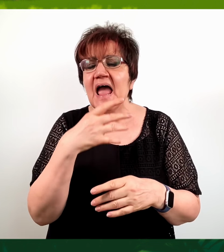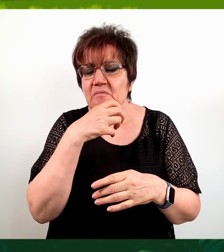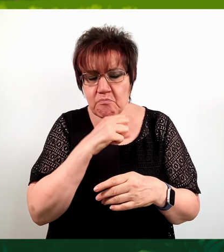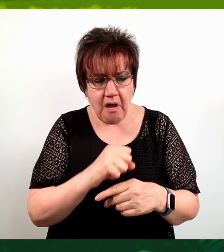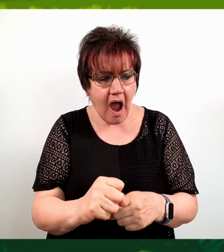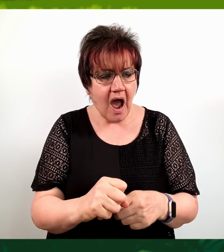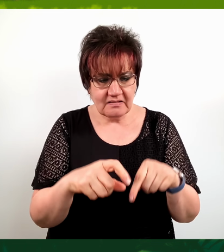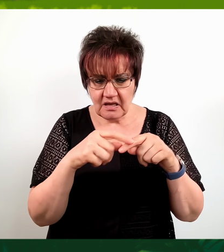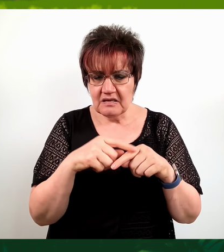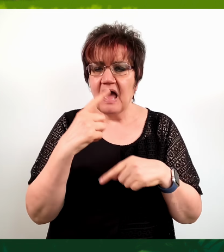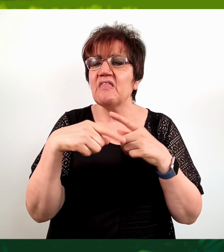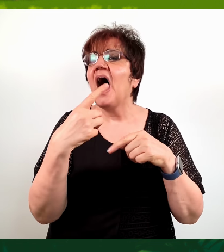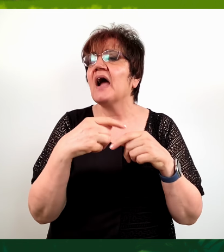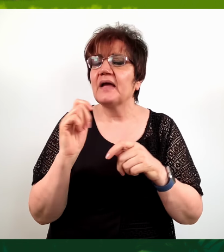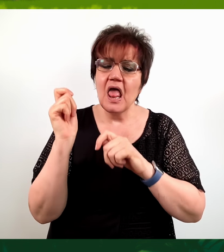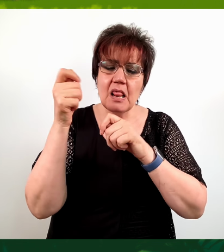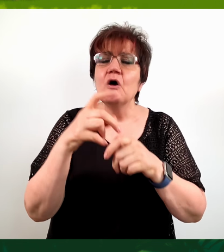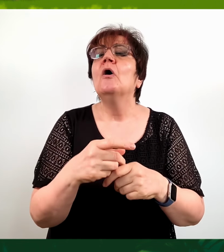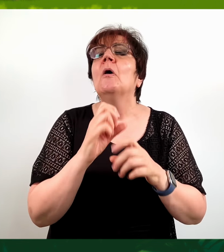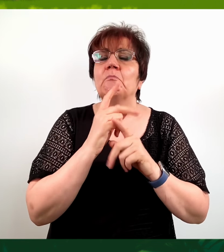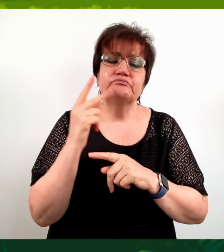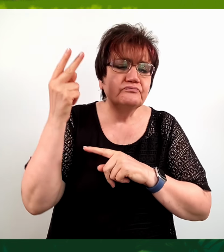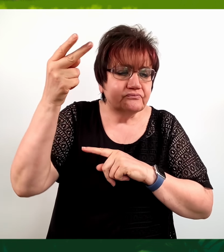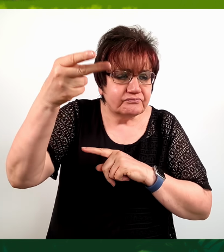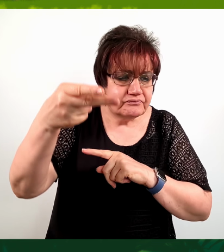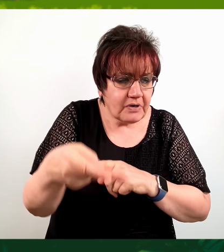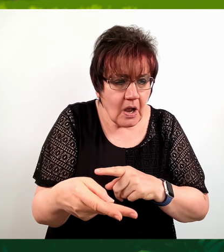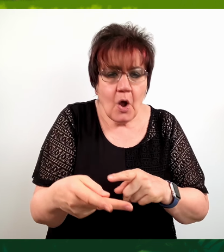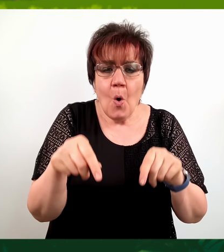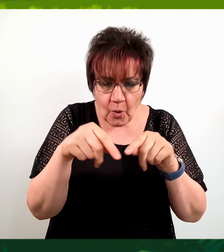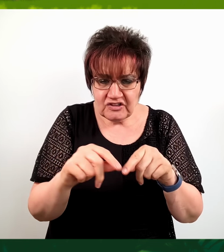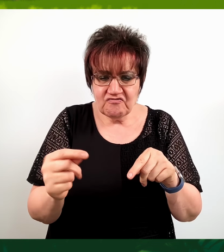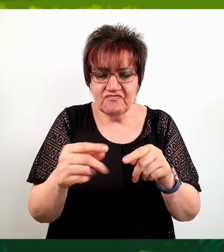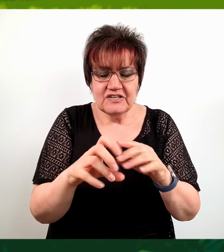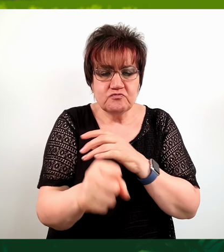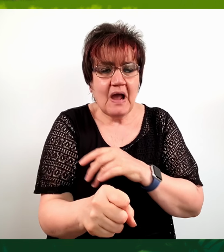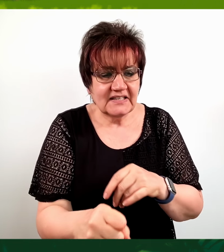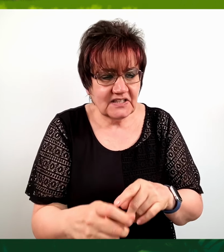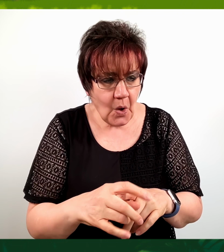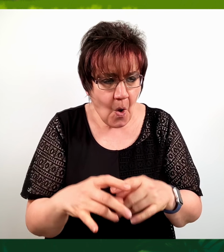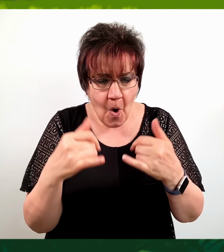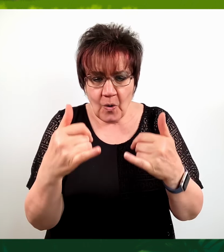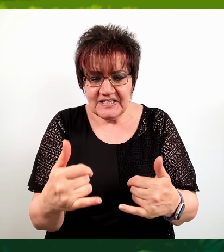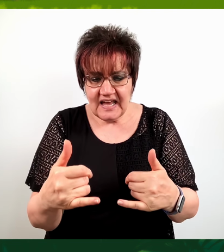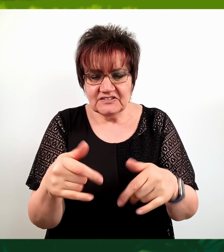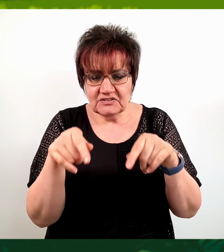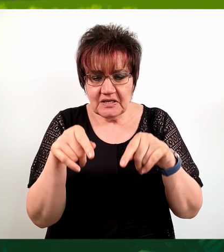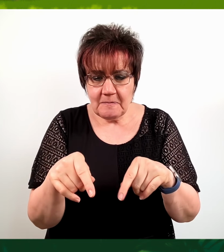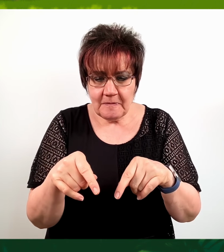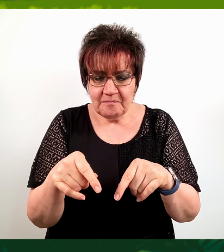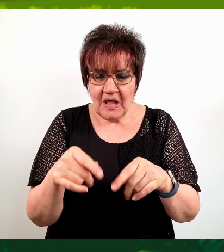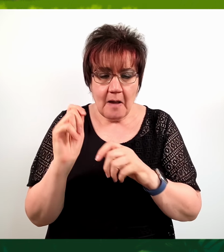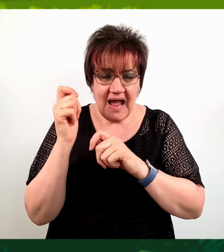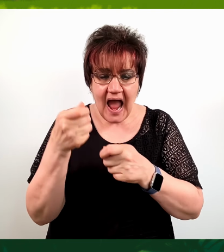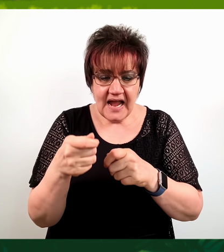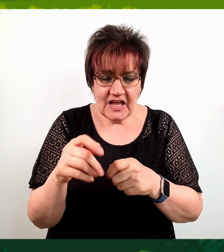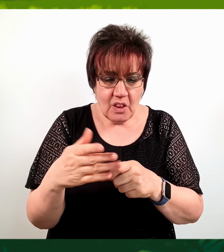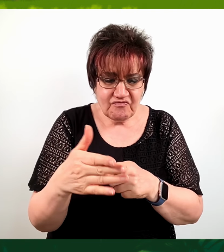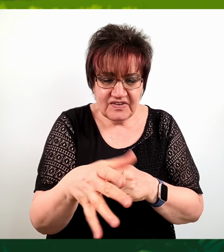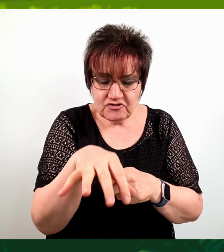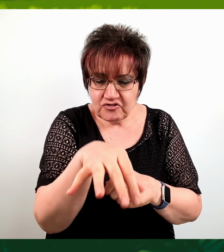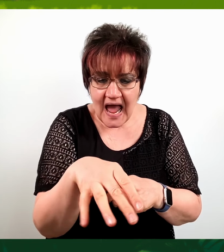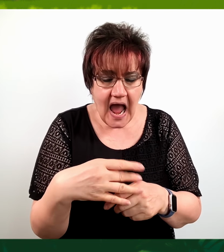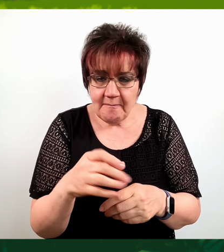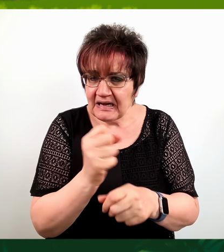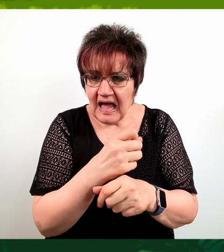Bart verhedderte sich an der Angel und im gleichen Moment biss der Fisch an. Nun habe ich den Fisch an der Angel, kann ihn aber